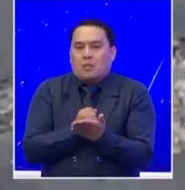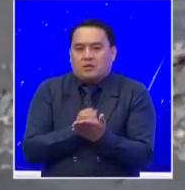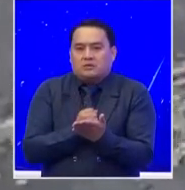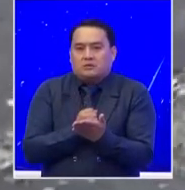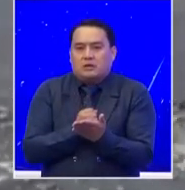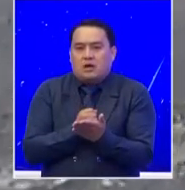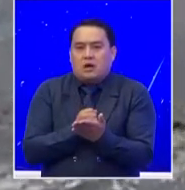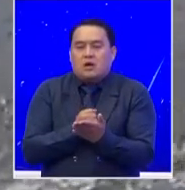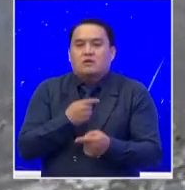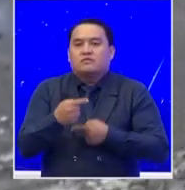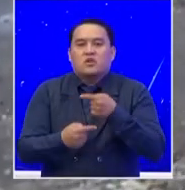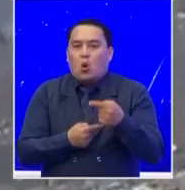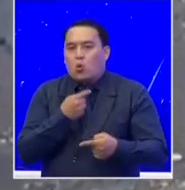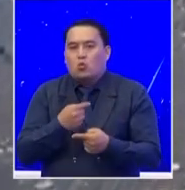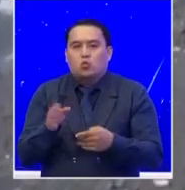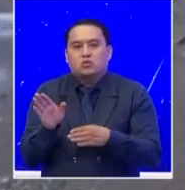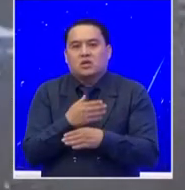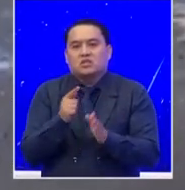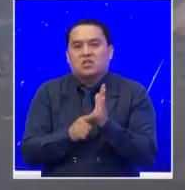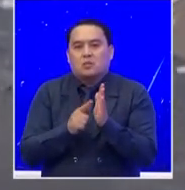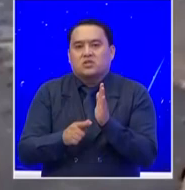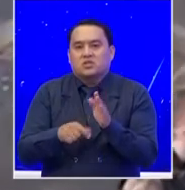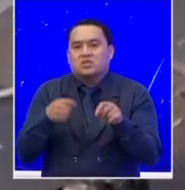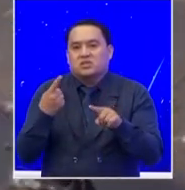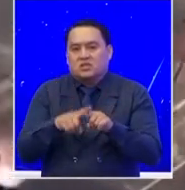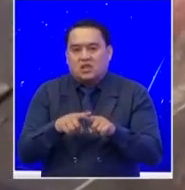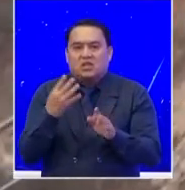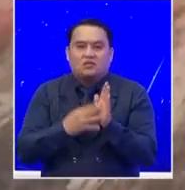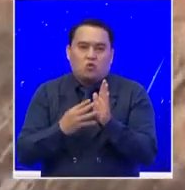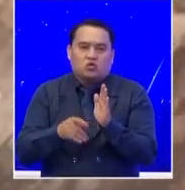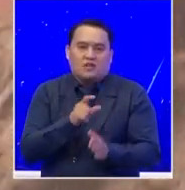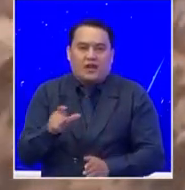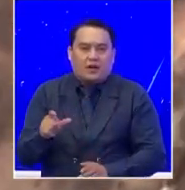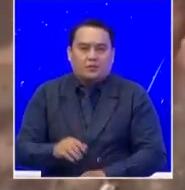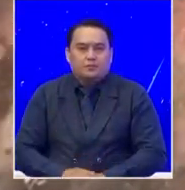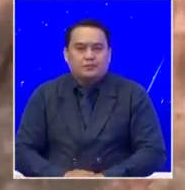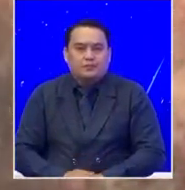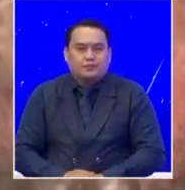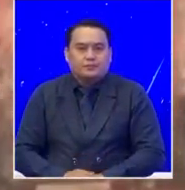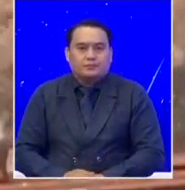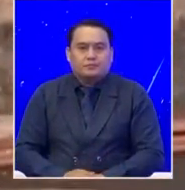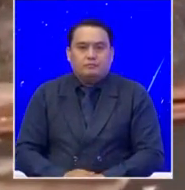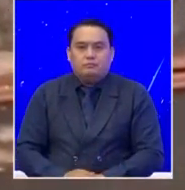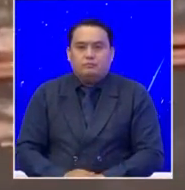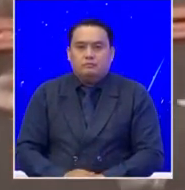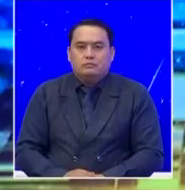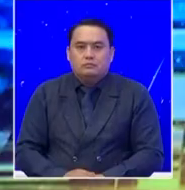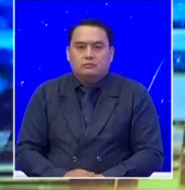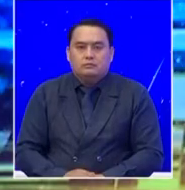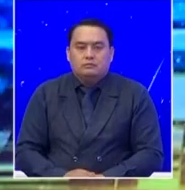источник. Последствия инцидента устраняют около 70 единиц техники и 90 человек.